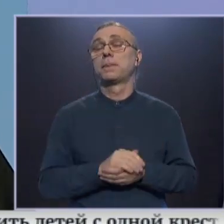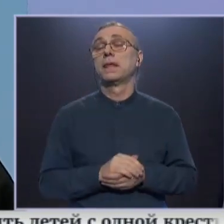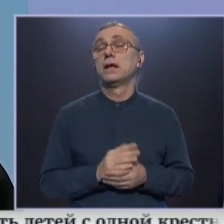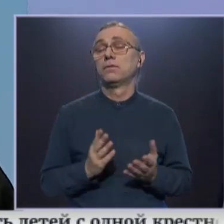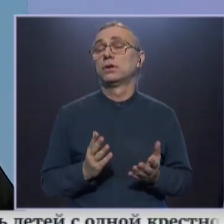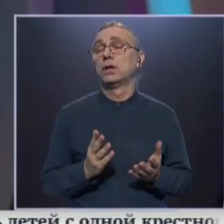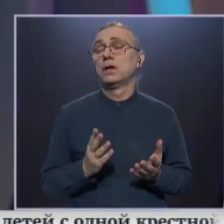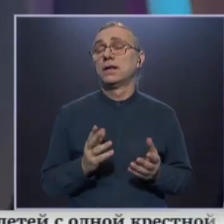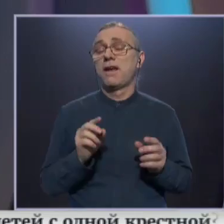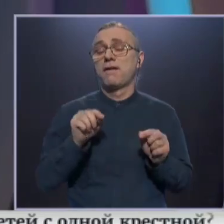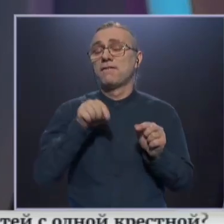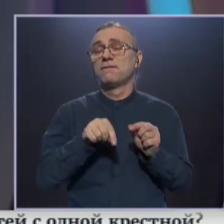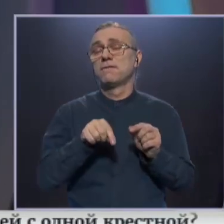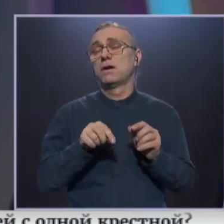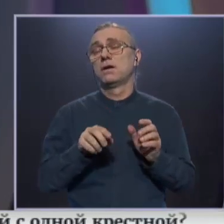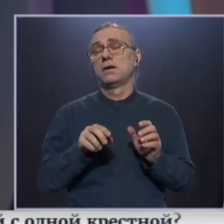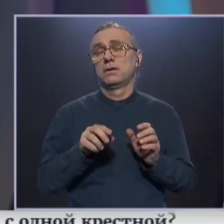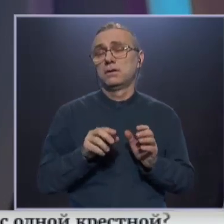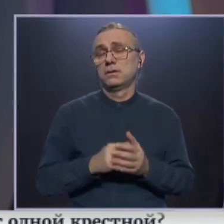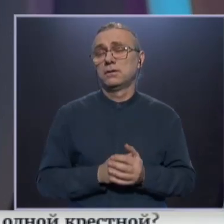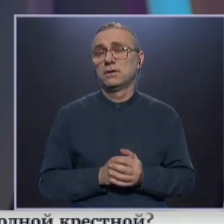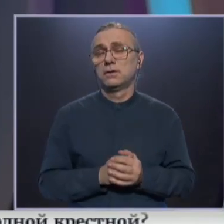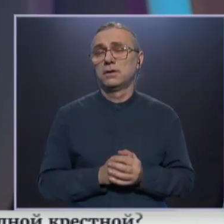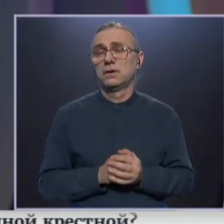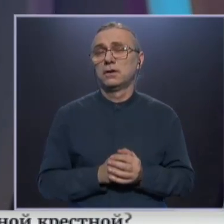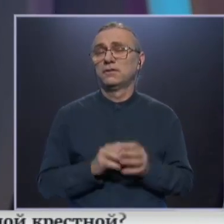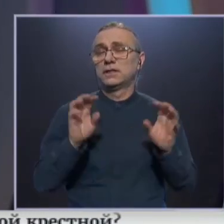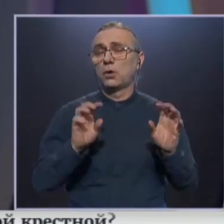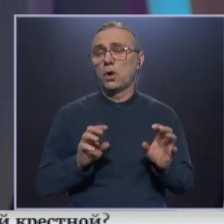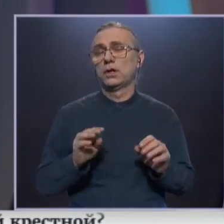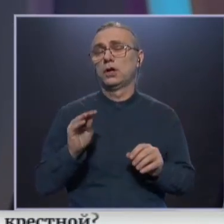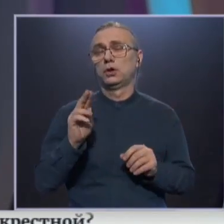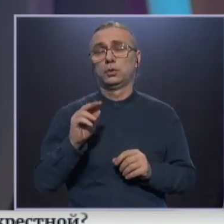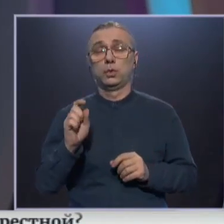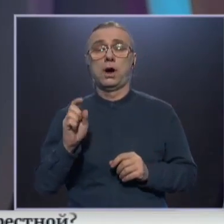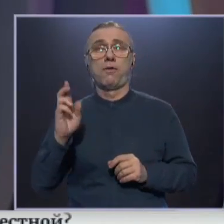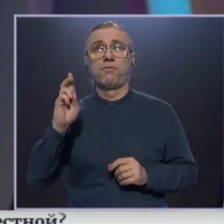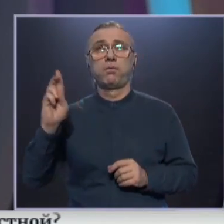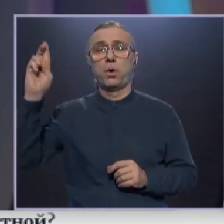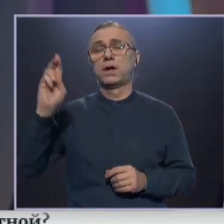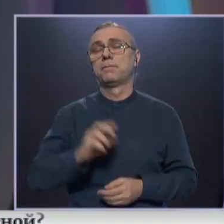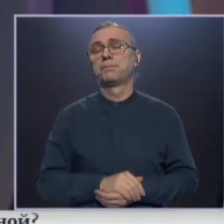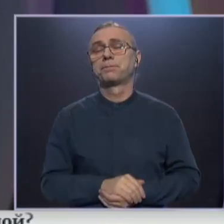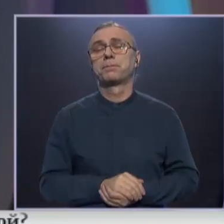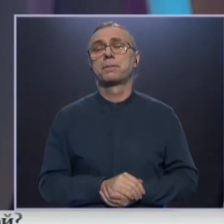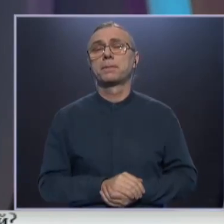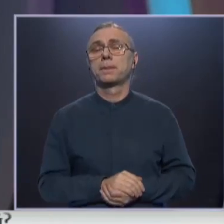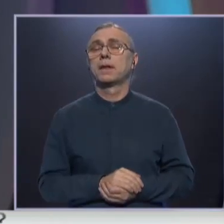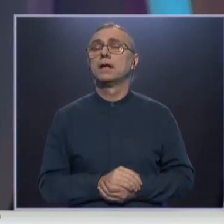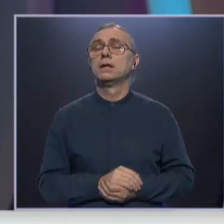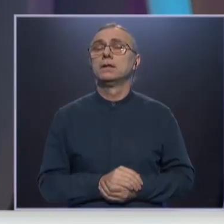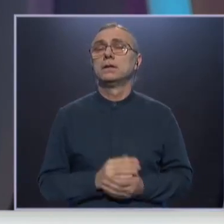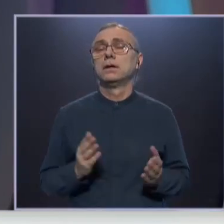духе. Хорошо, у нас меньше минуты до коротенькой паузы. Короткий вопрос. Батюшка, подскажите, пожалуйста, как правильно благословить крестным